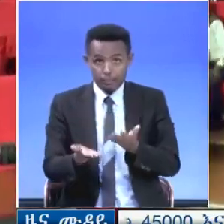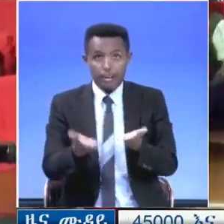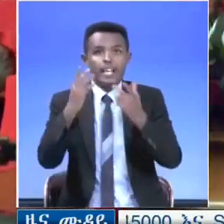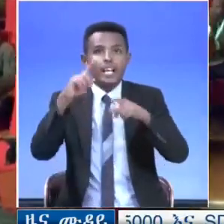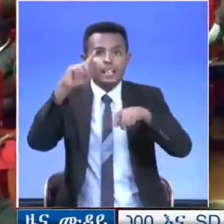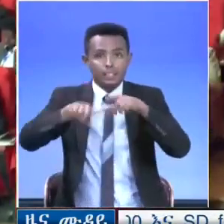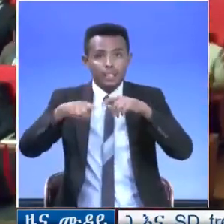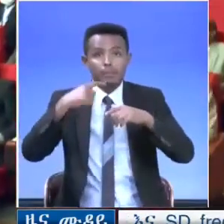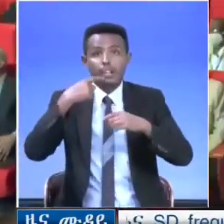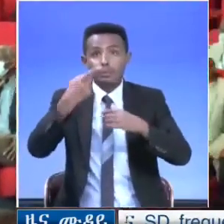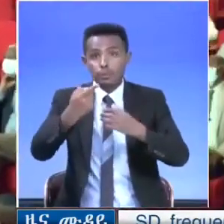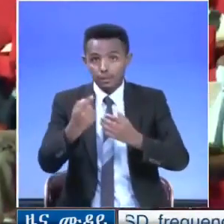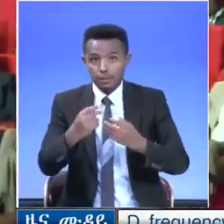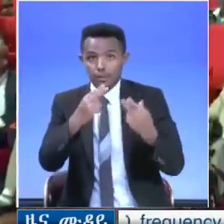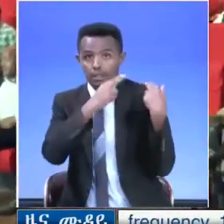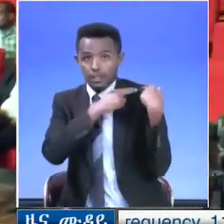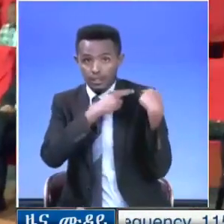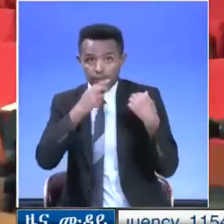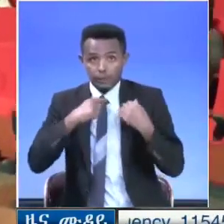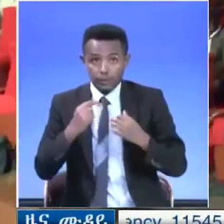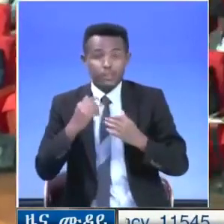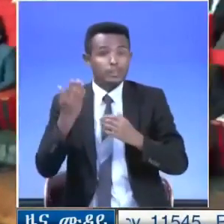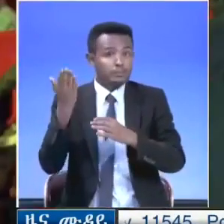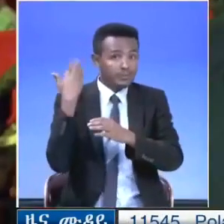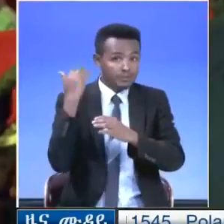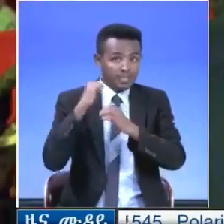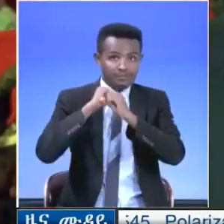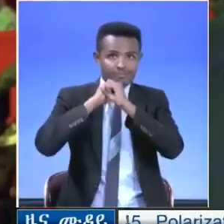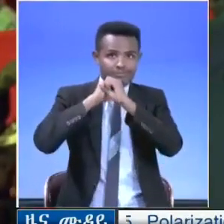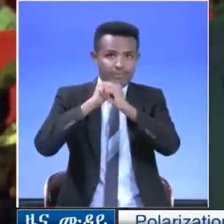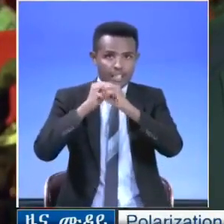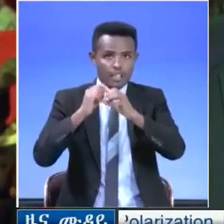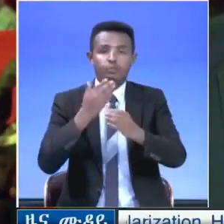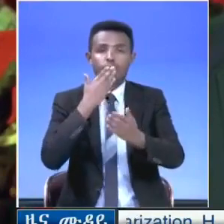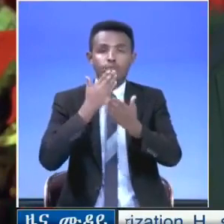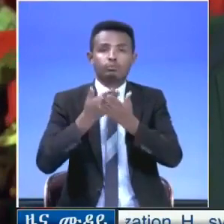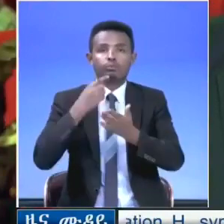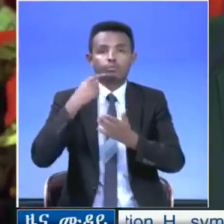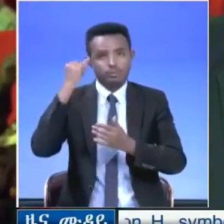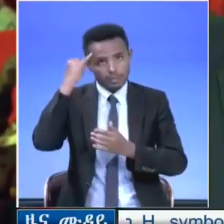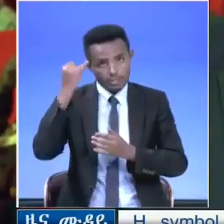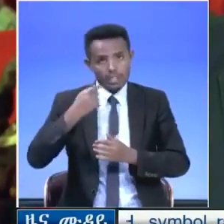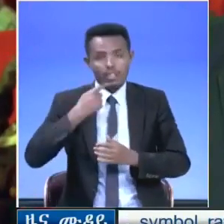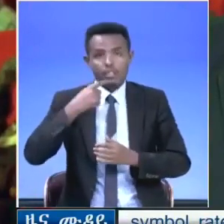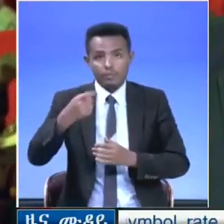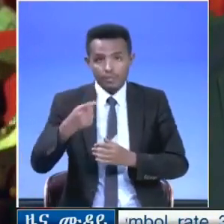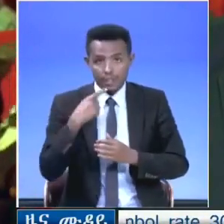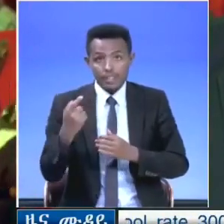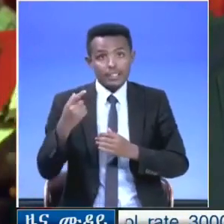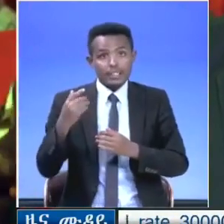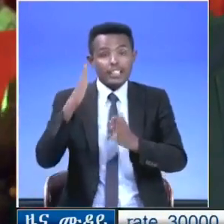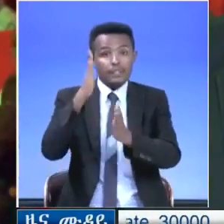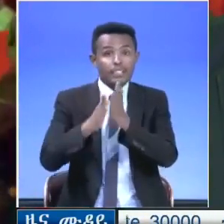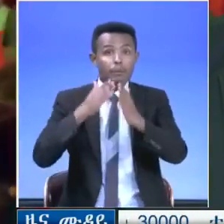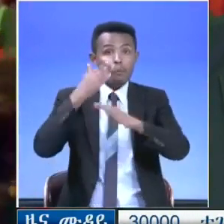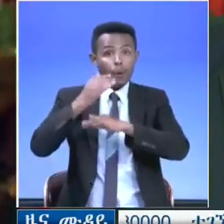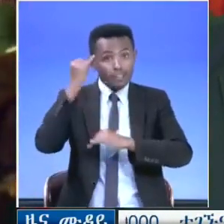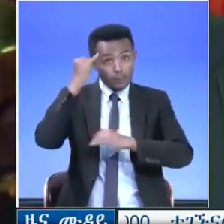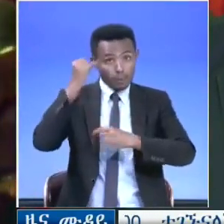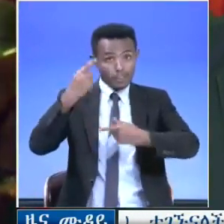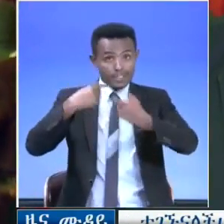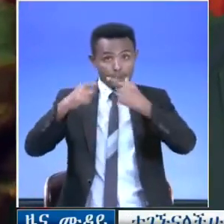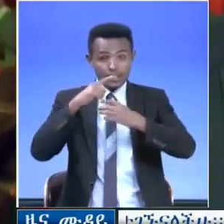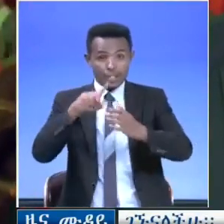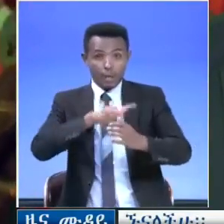ቀድሞ መከላከል ላይ በአጽንኦት መሰራቱ አስፈላጊ ነው ብለዋል። ከተፈጸመ በኋላ ያለው ጥቆማ ሲመጣ ለፖሊስና ለአቃቢ